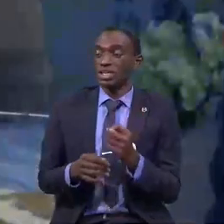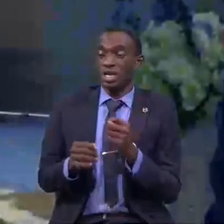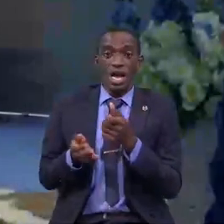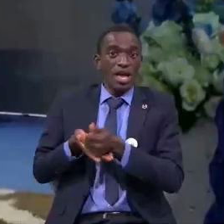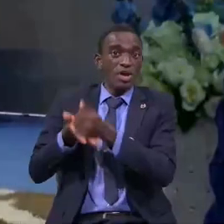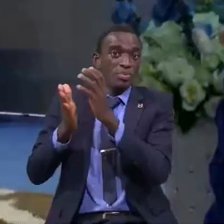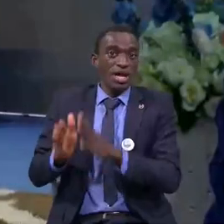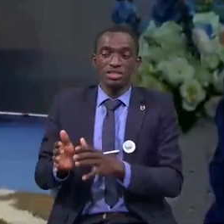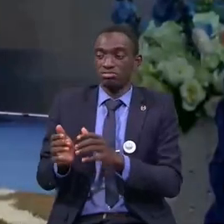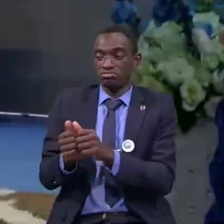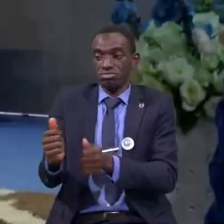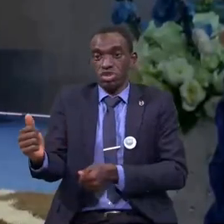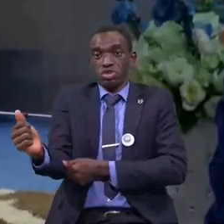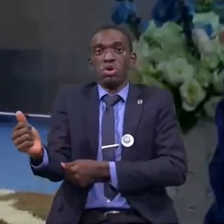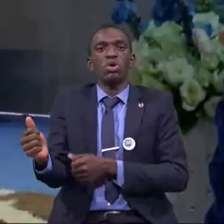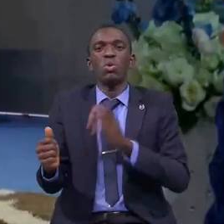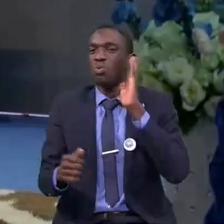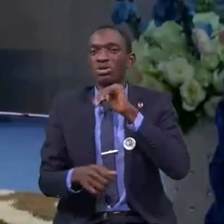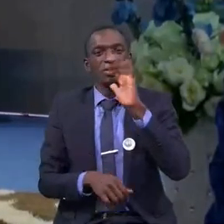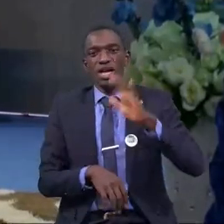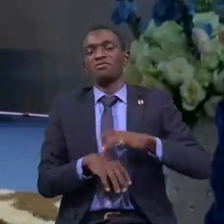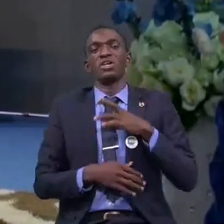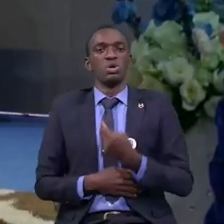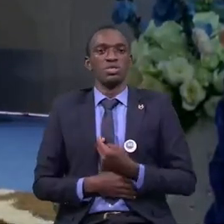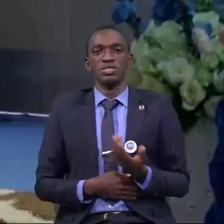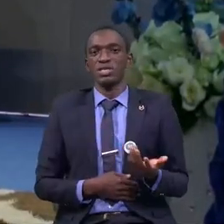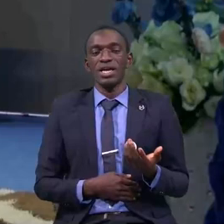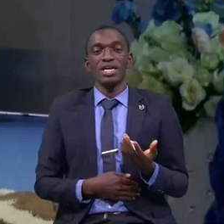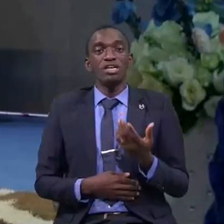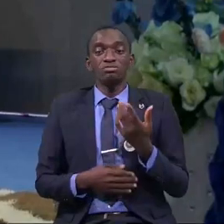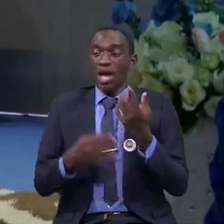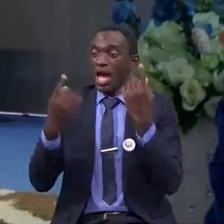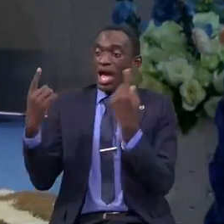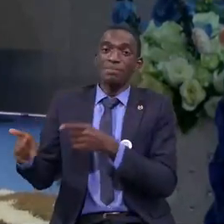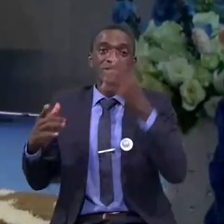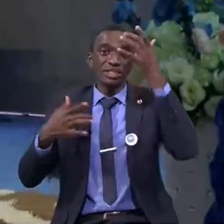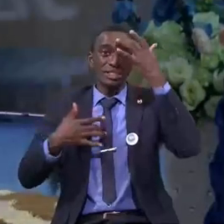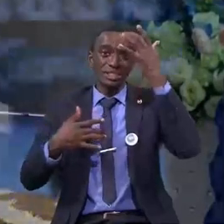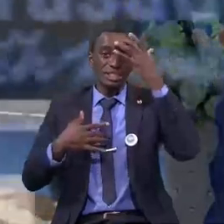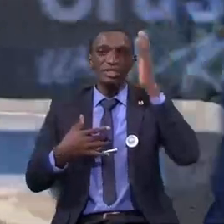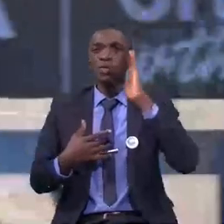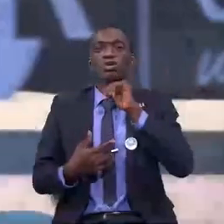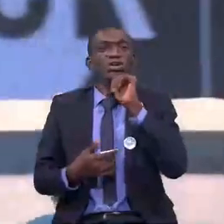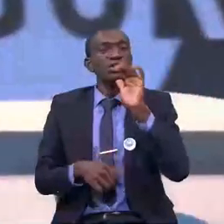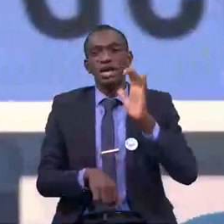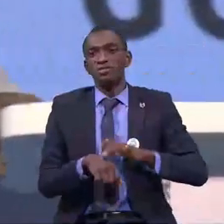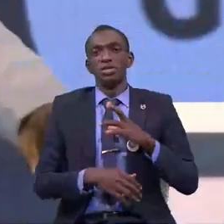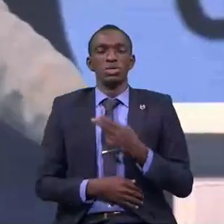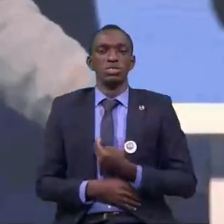Le retrait de nos bienfaiteurs ne va pas nous ébranler. La venue de la maladie ne va pas nous